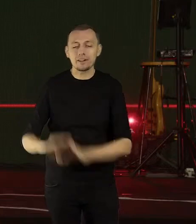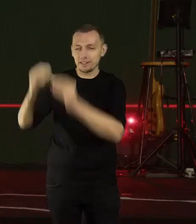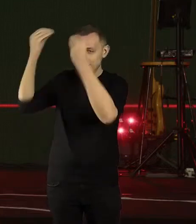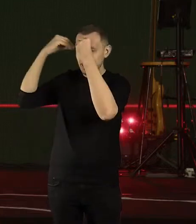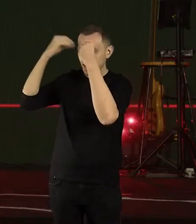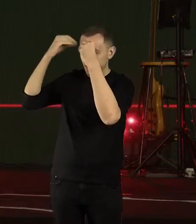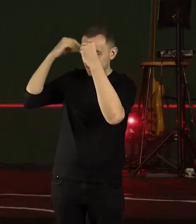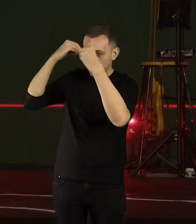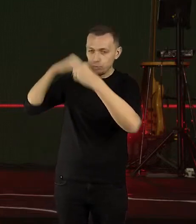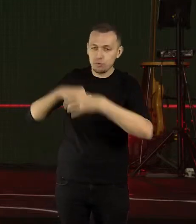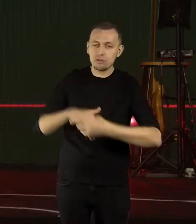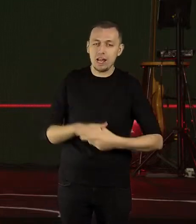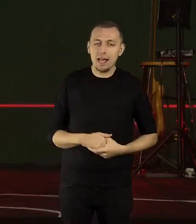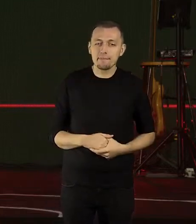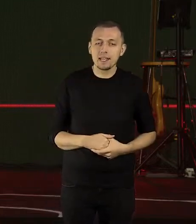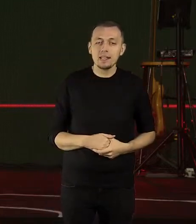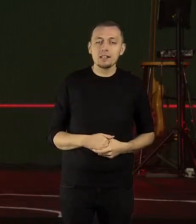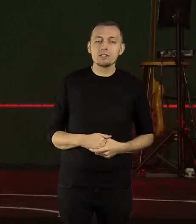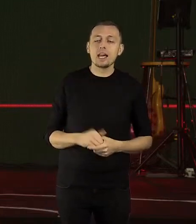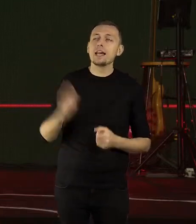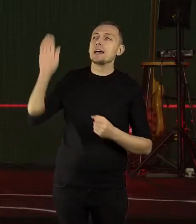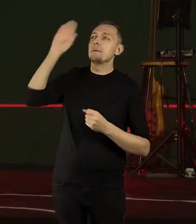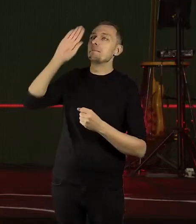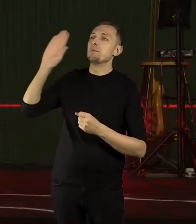stronie ubogich,